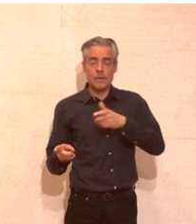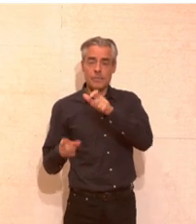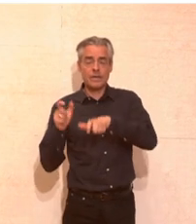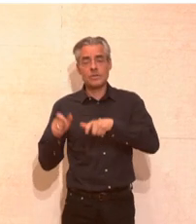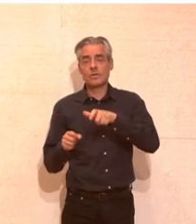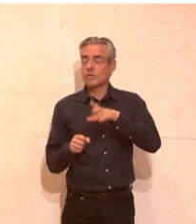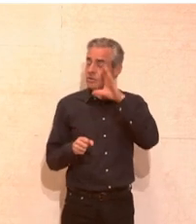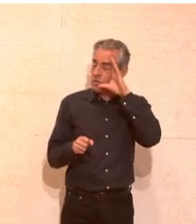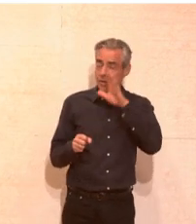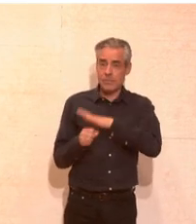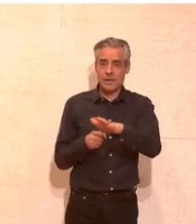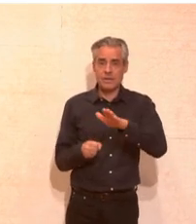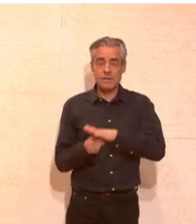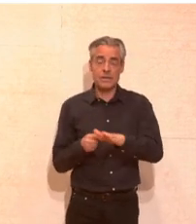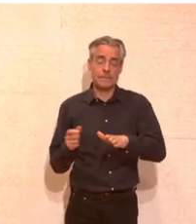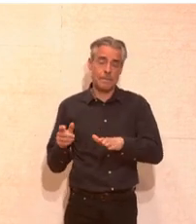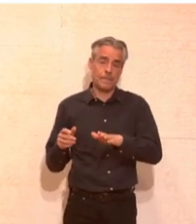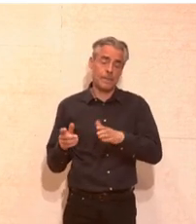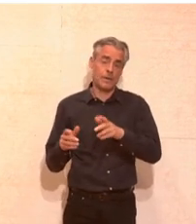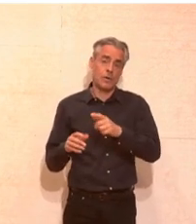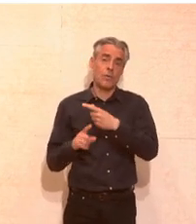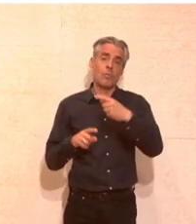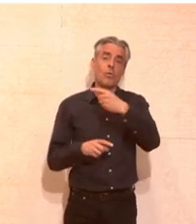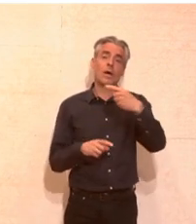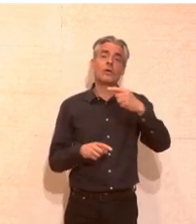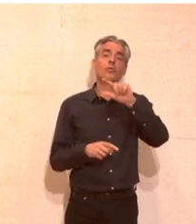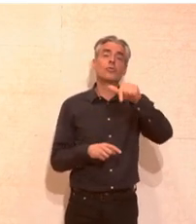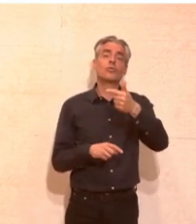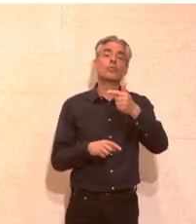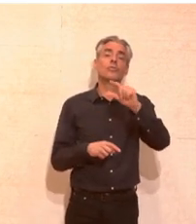de sommeil, qu'on avait privé de 2 heures de sommeil pendant une semaine, eh bien,